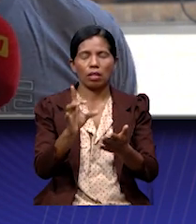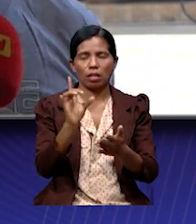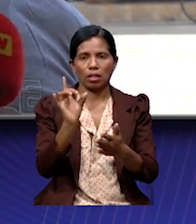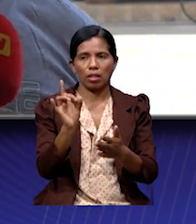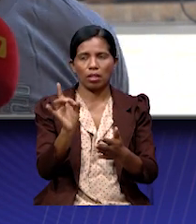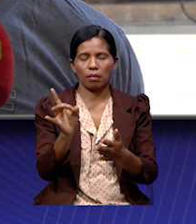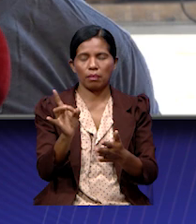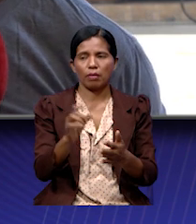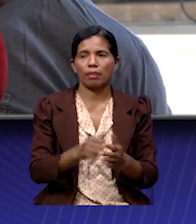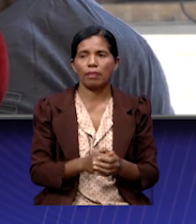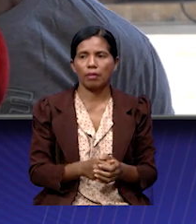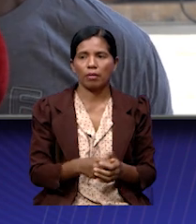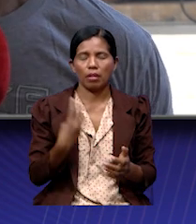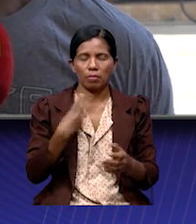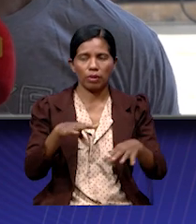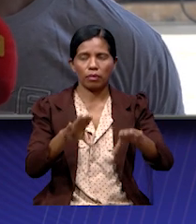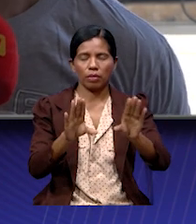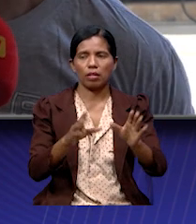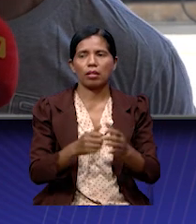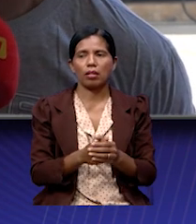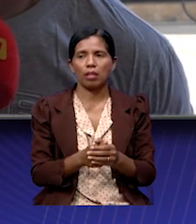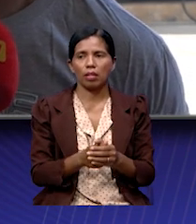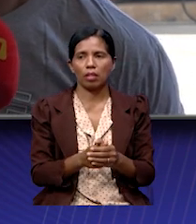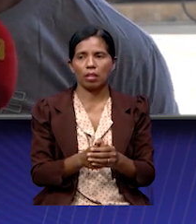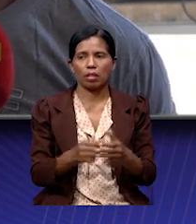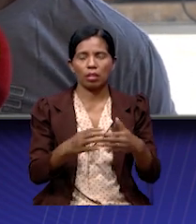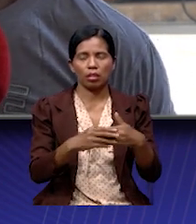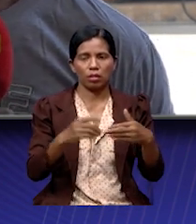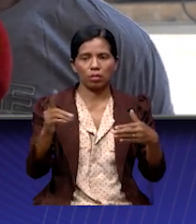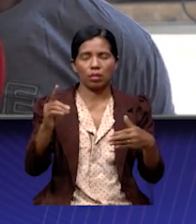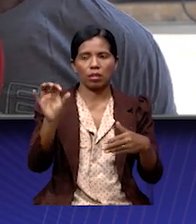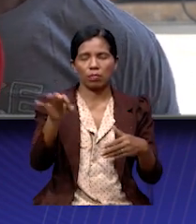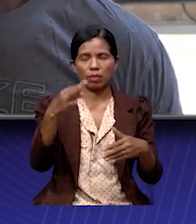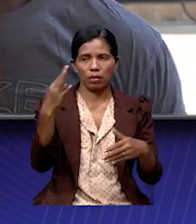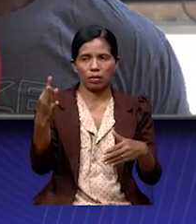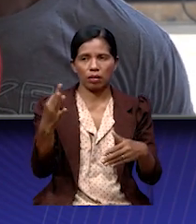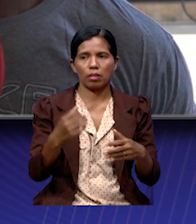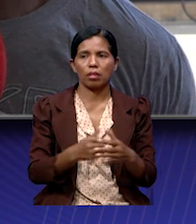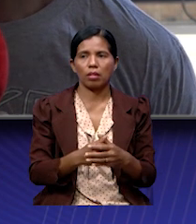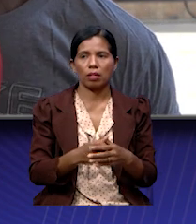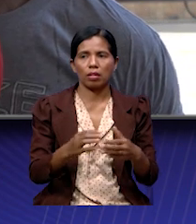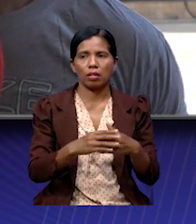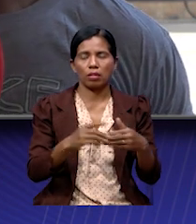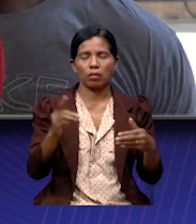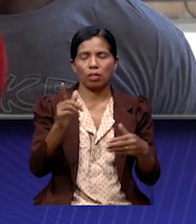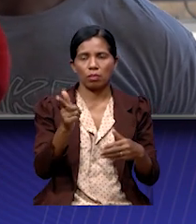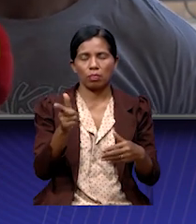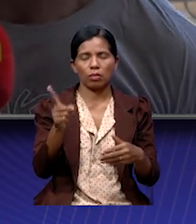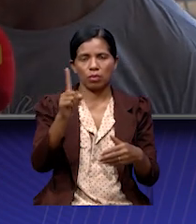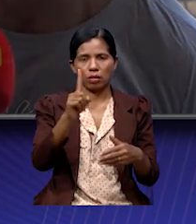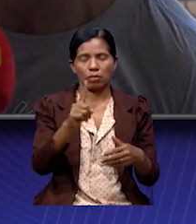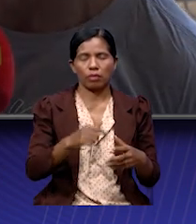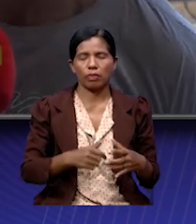Agora dah kami faham ini. Gasol $1.19, gasolina $1.21. Ya